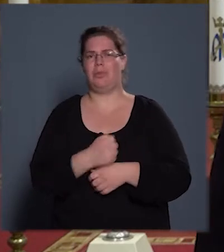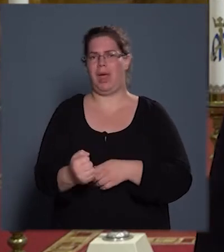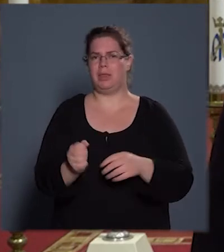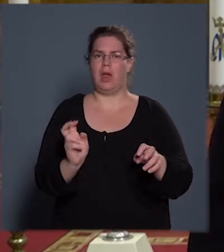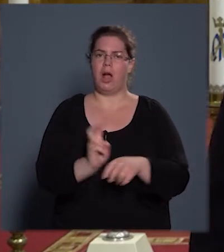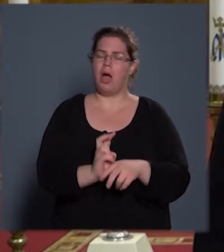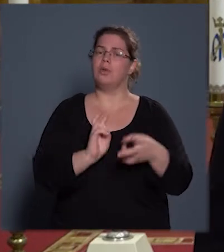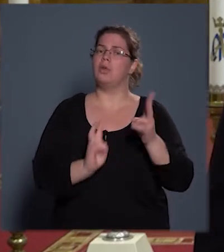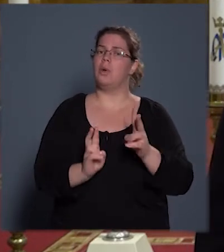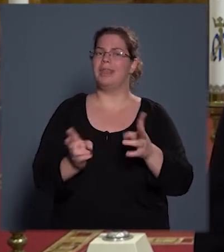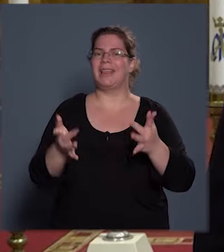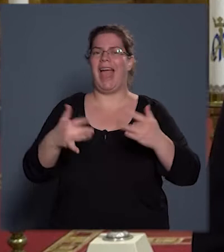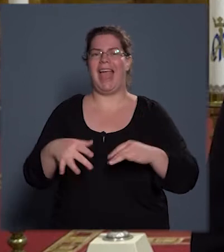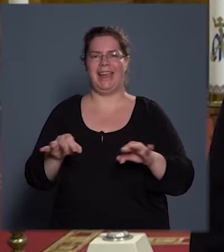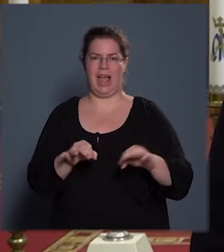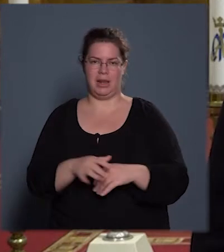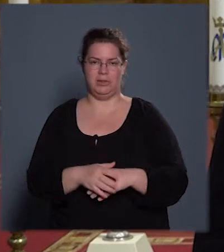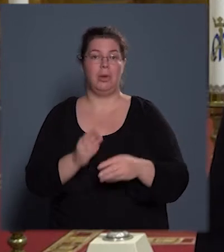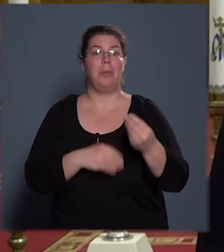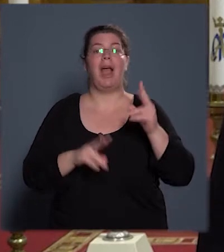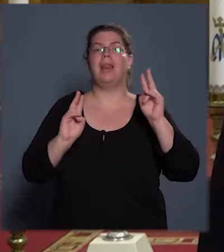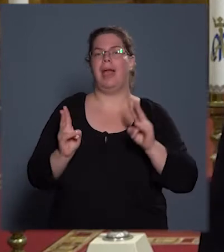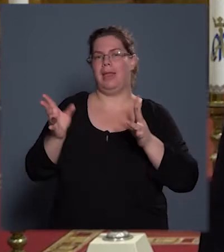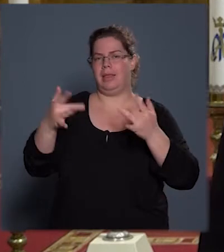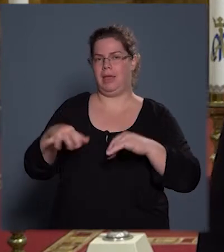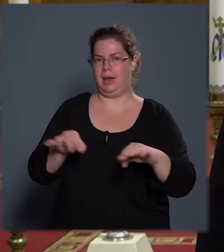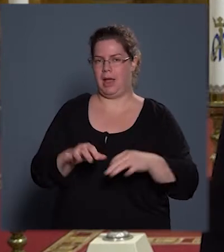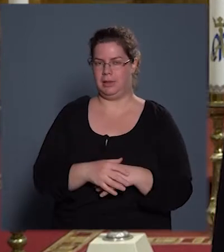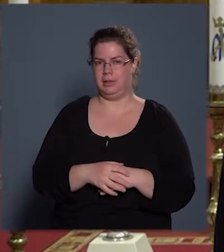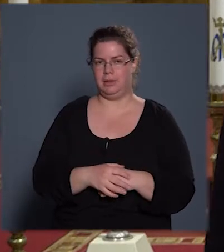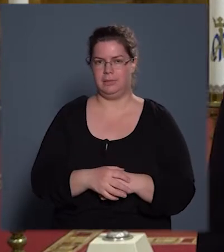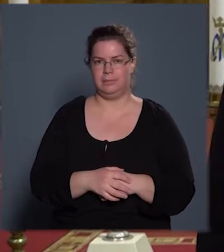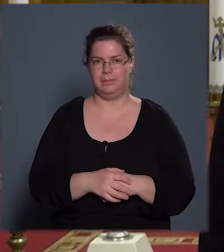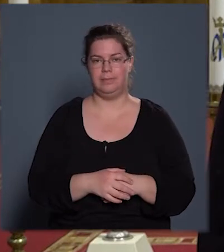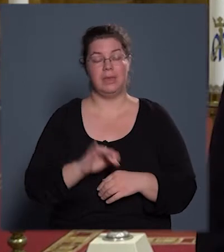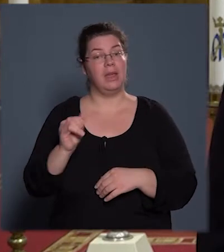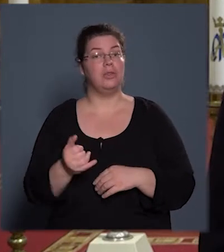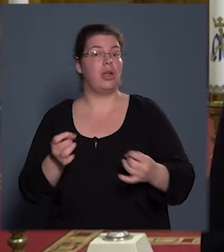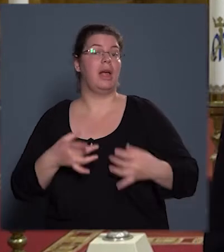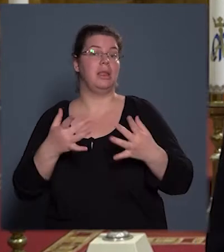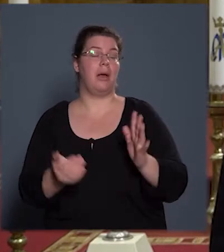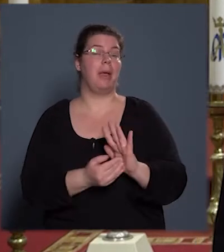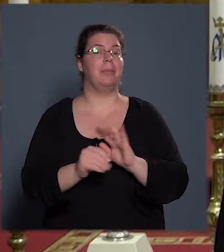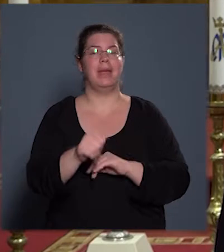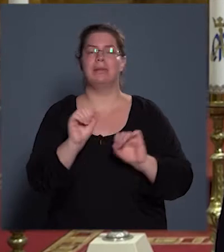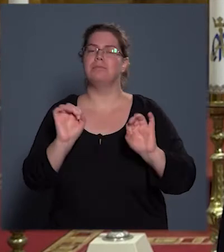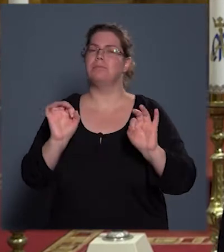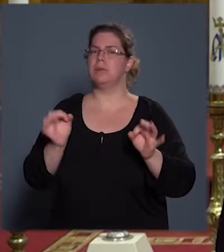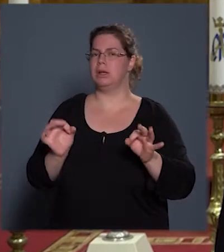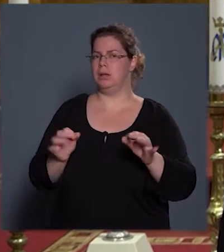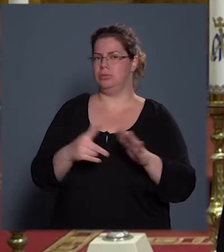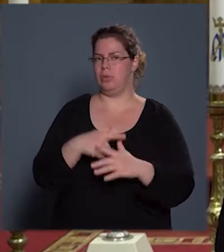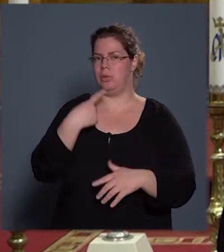hogy ezt helyreállítsuk, mert helyre lehet állítani. És engedjék meg, hogy még egy praktikus dolgot is mondjak,